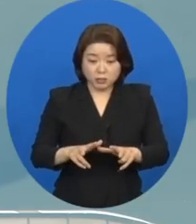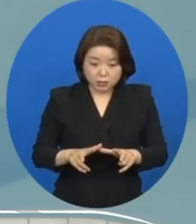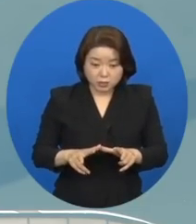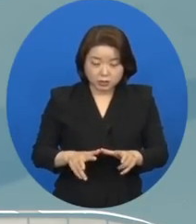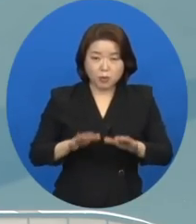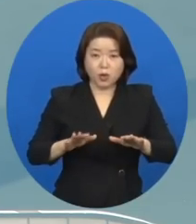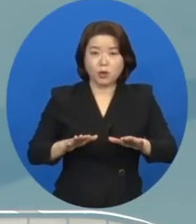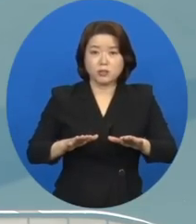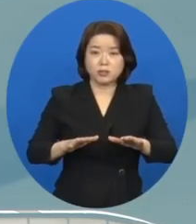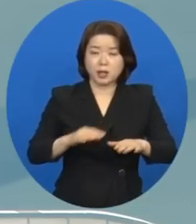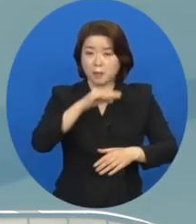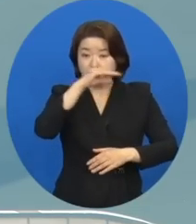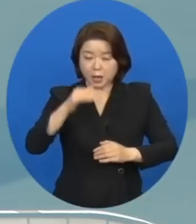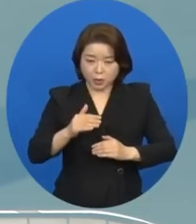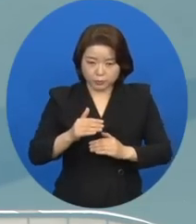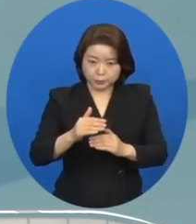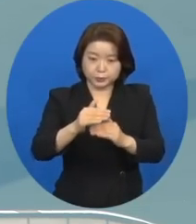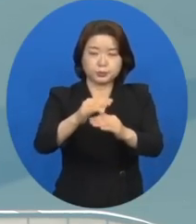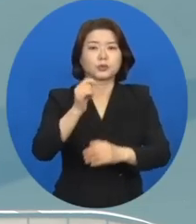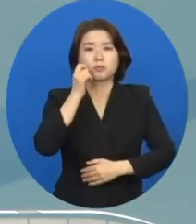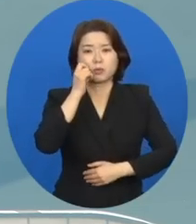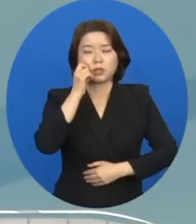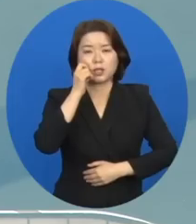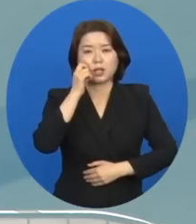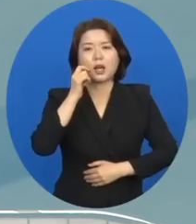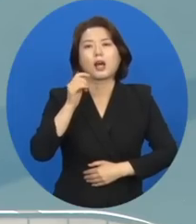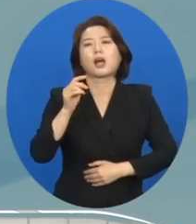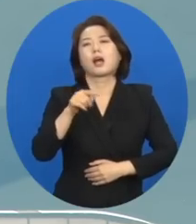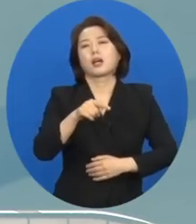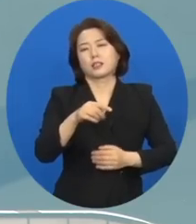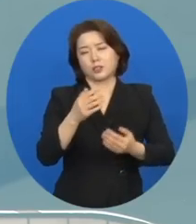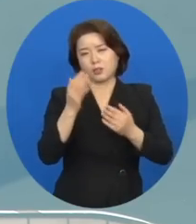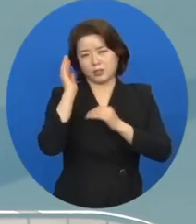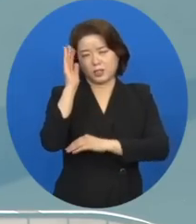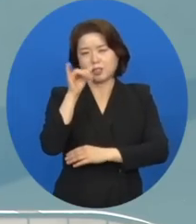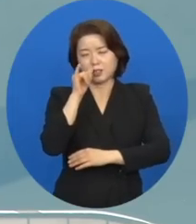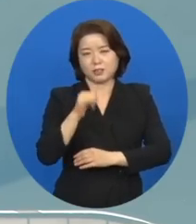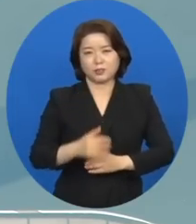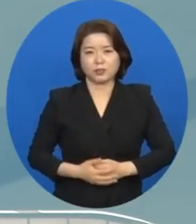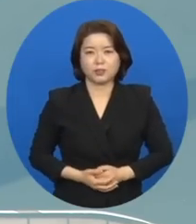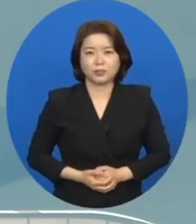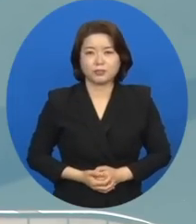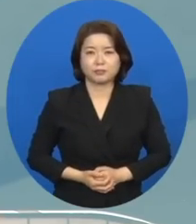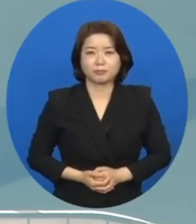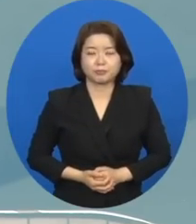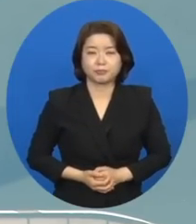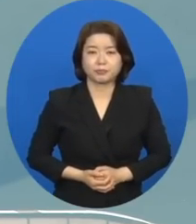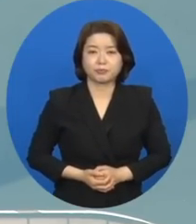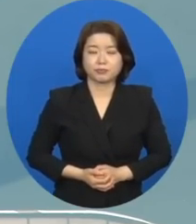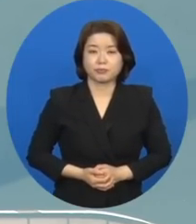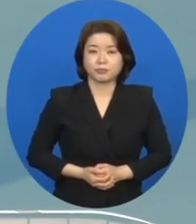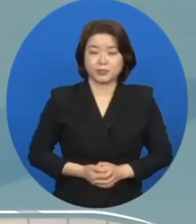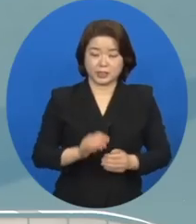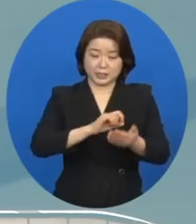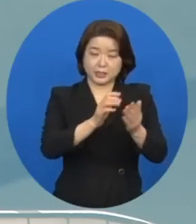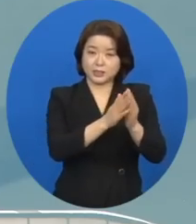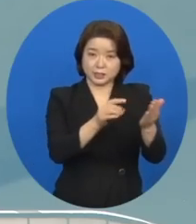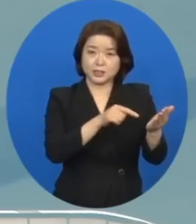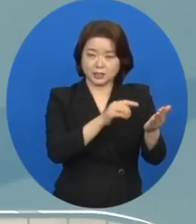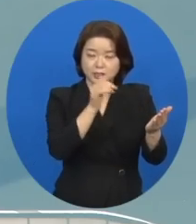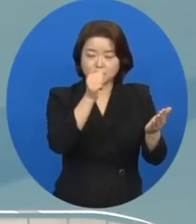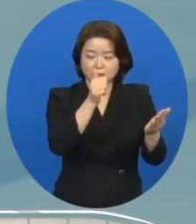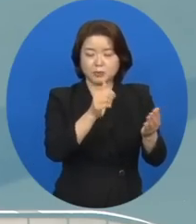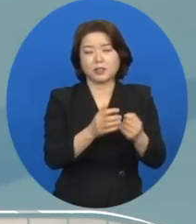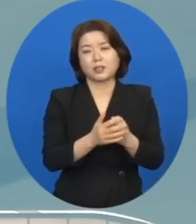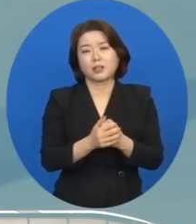살지 못한다, 현재에 사는 것이 참 어렵다, 이런 얘기를 한다는 거죠. 근데 그가 이런 얘기를 합니다. 우리가 현재를 사는 것이 어려운